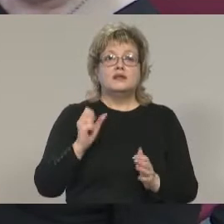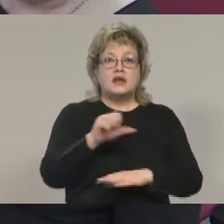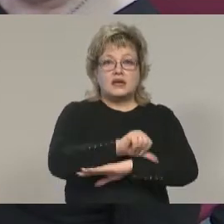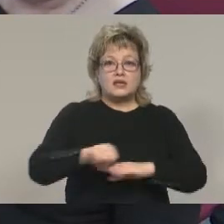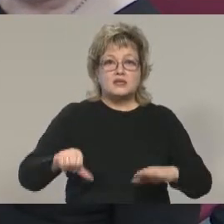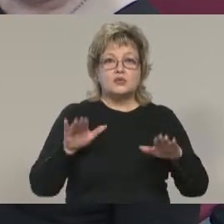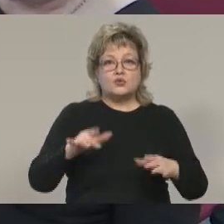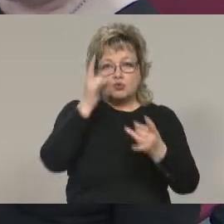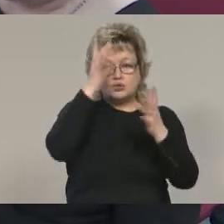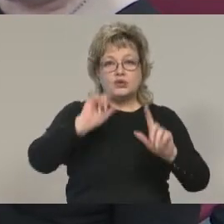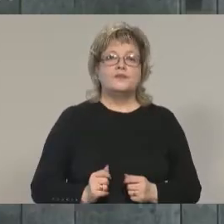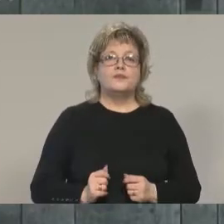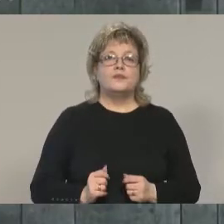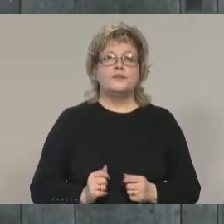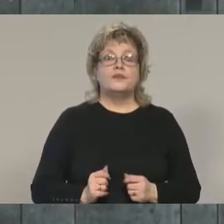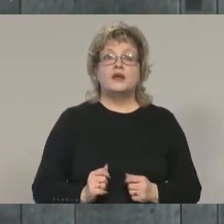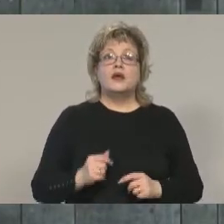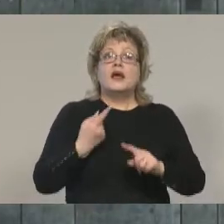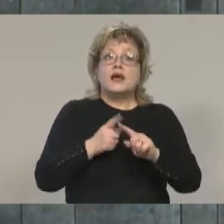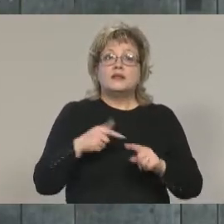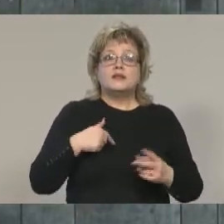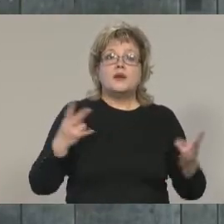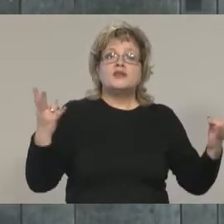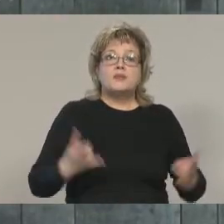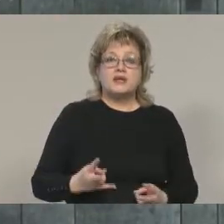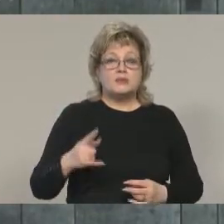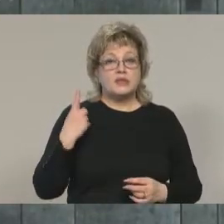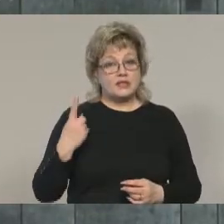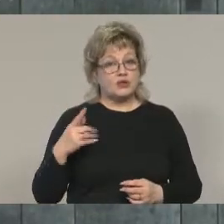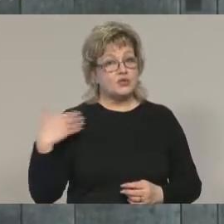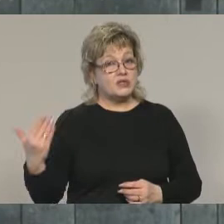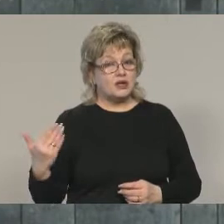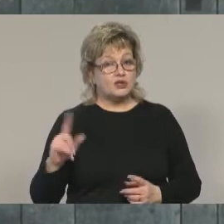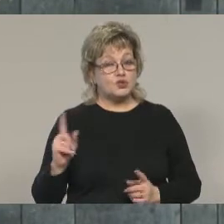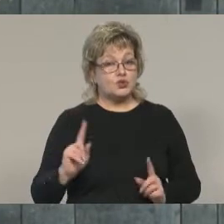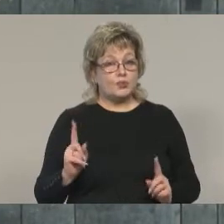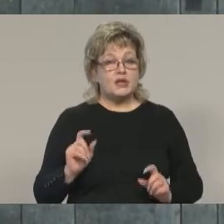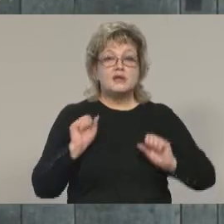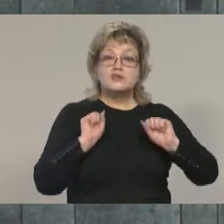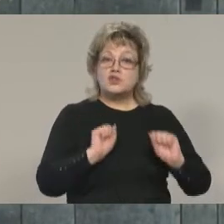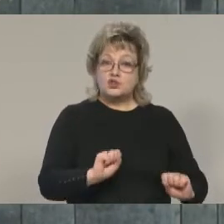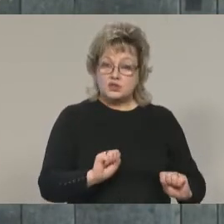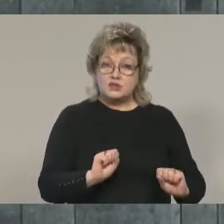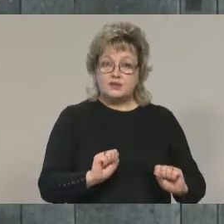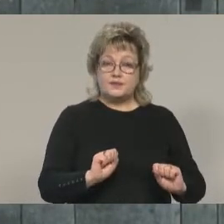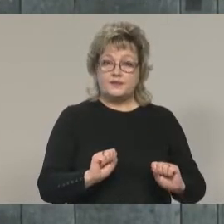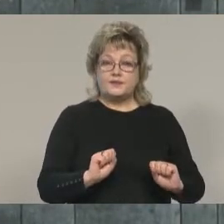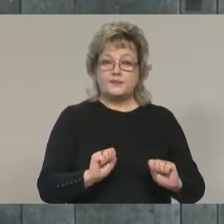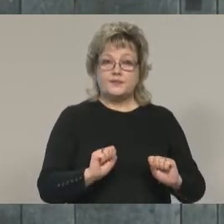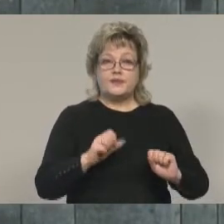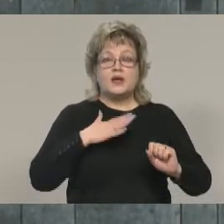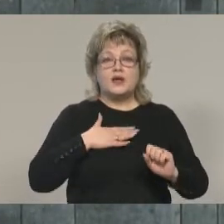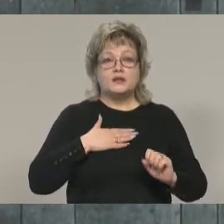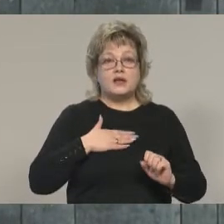границ объектов культурного наследия. Это нам необходимо, с одной стороны, для того, чтобы защитить